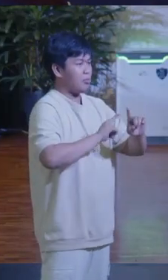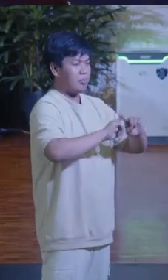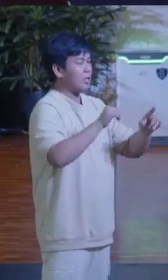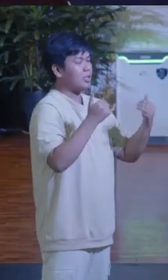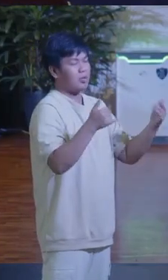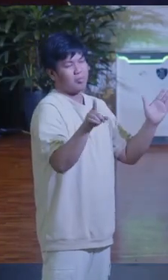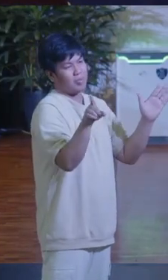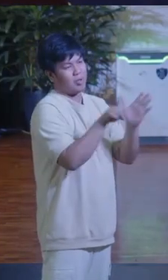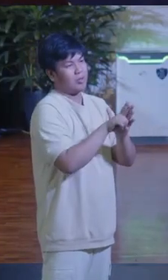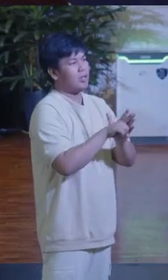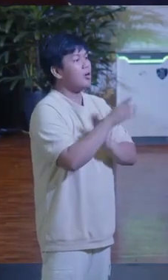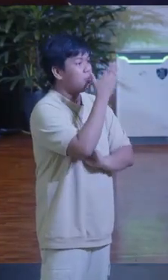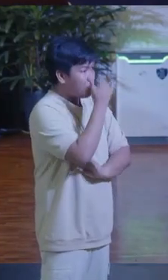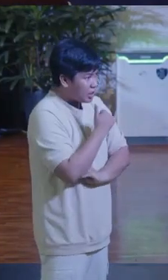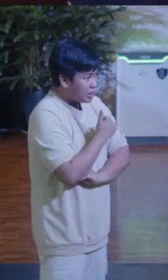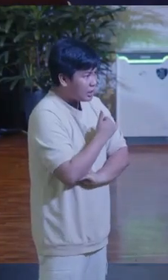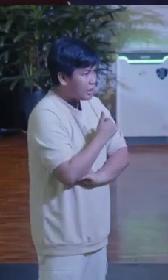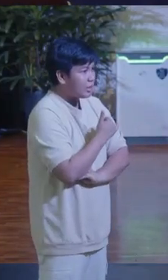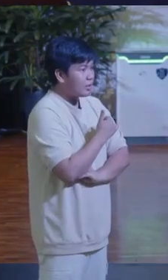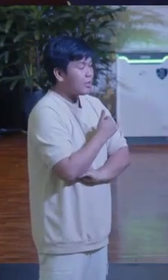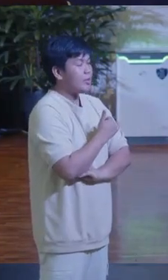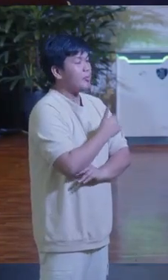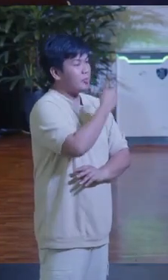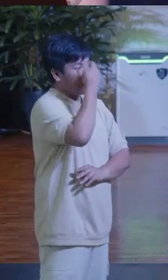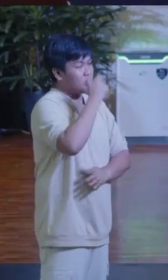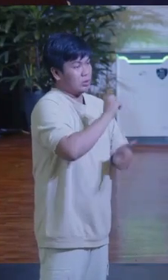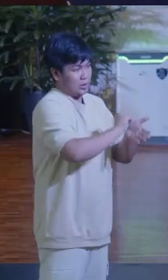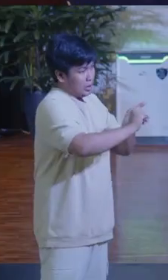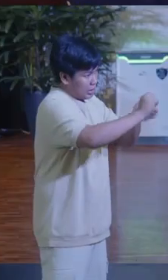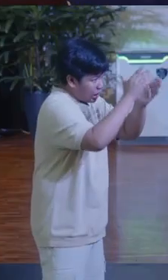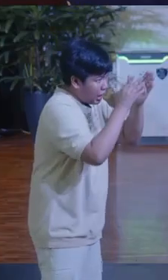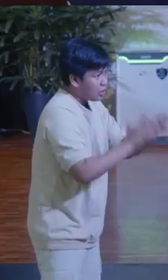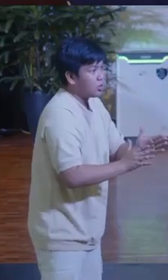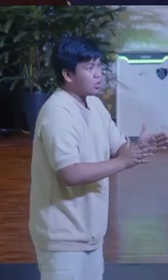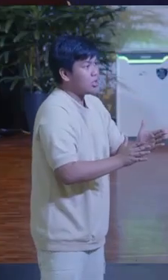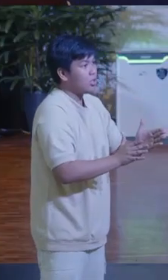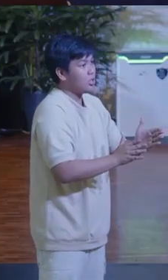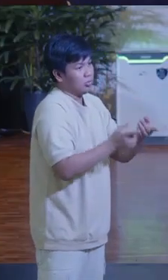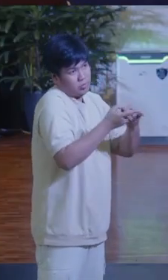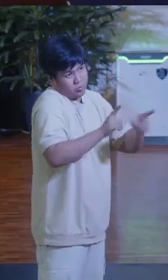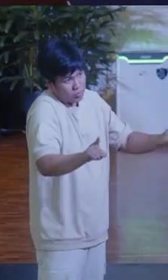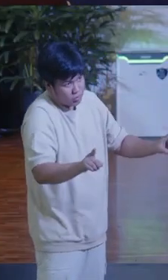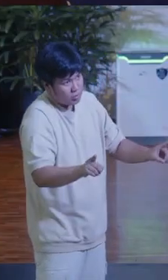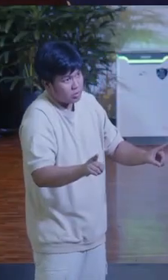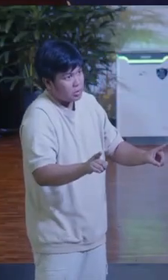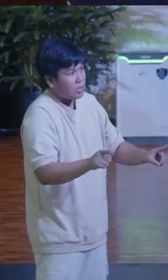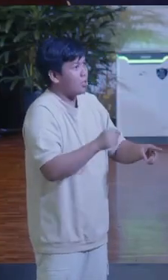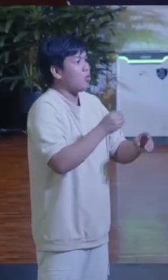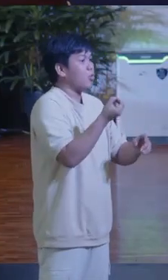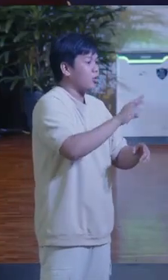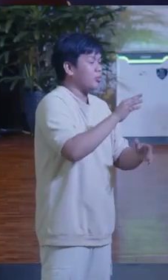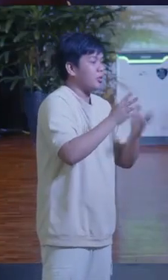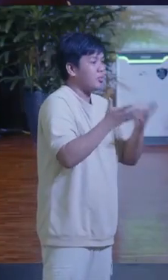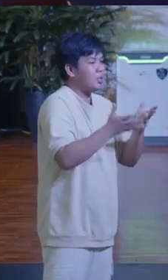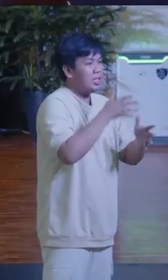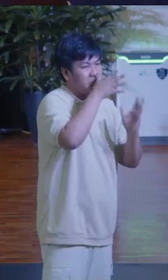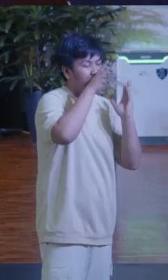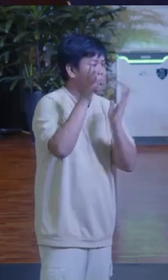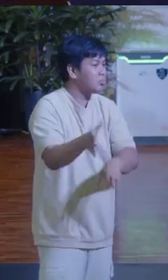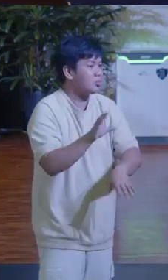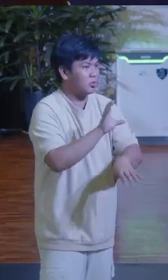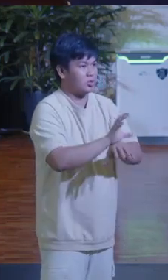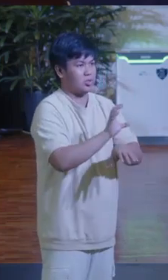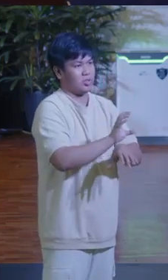nag-promote ng awit na ito ay mga churches na mali ang theology, mali ang doktrina. So hindi po natin sila inaawit dito. Pero yung iba sa